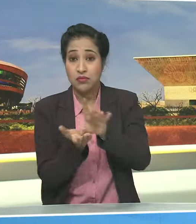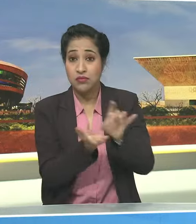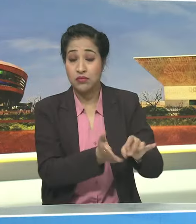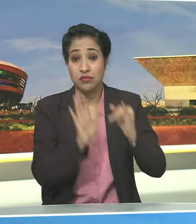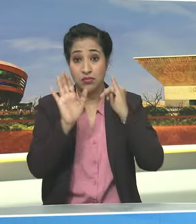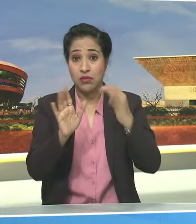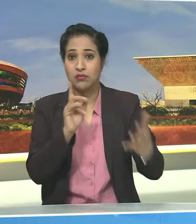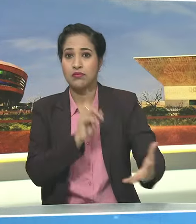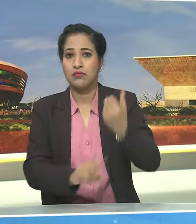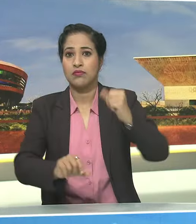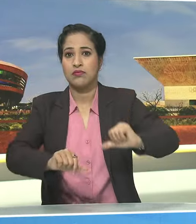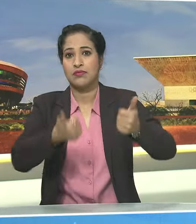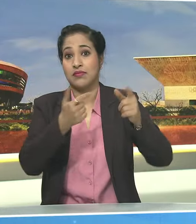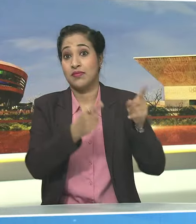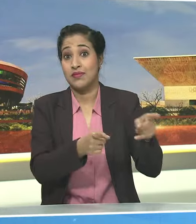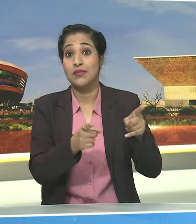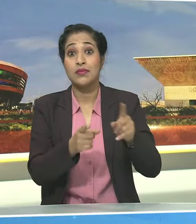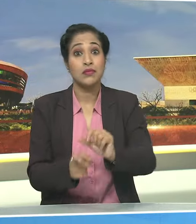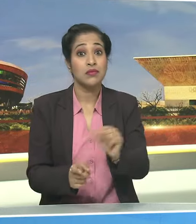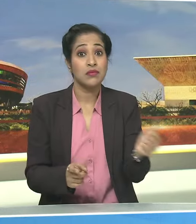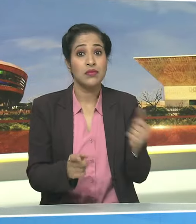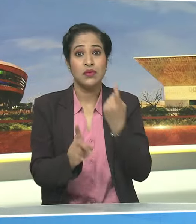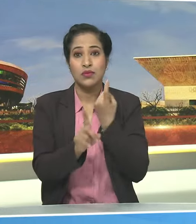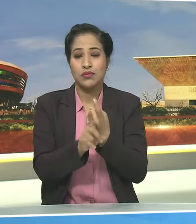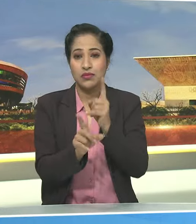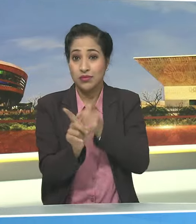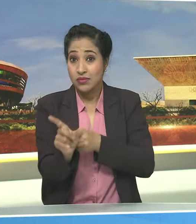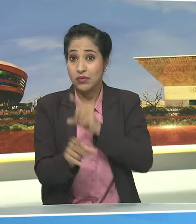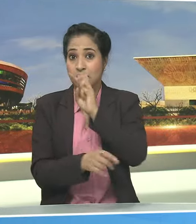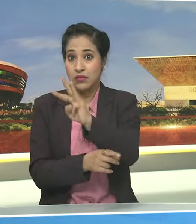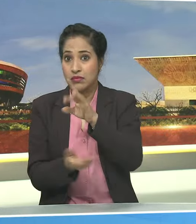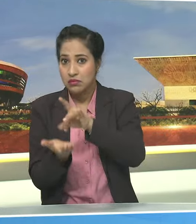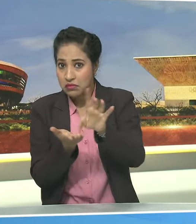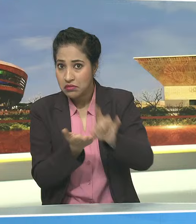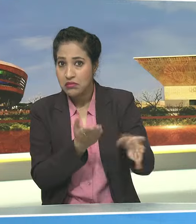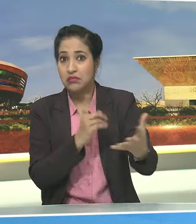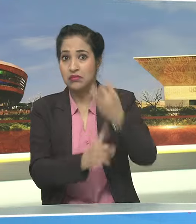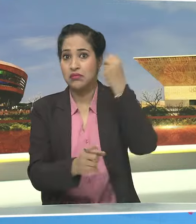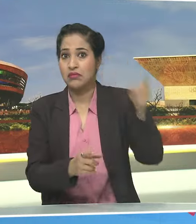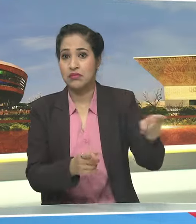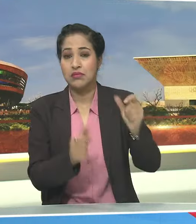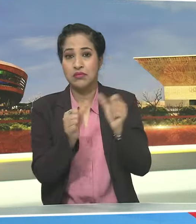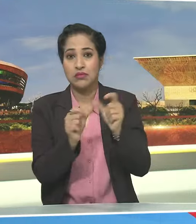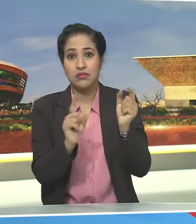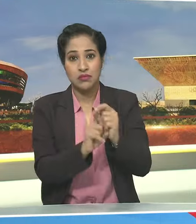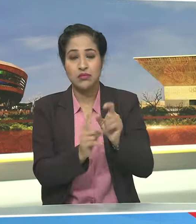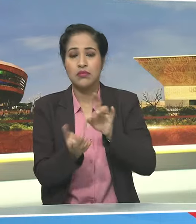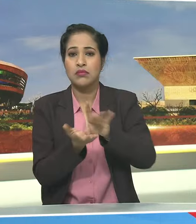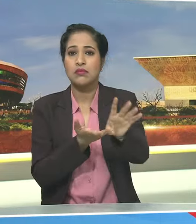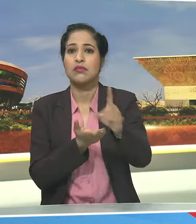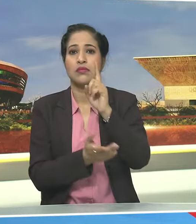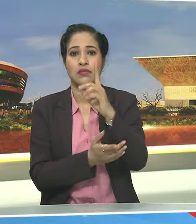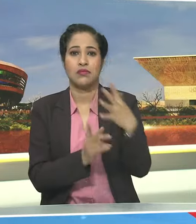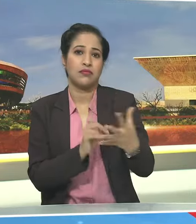छह विकेट चटकाए इसके अलावा कुलदीप यादव ने तीन और अक्षर पटेल ने एक विकेट